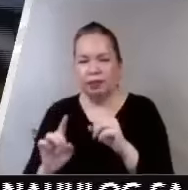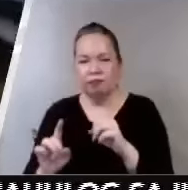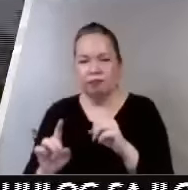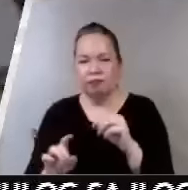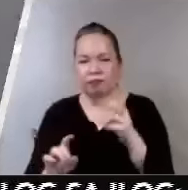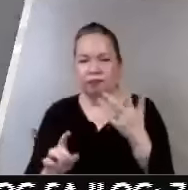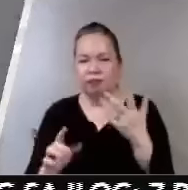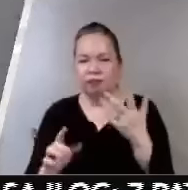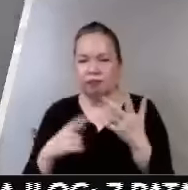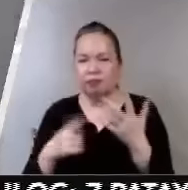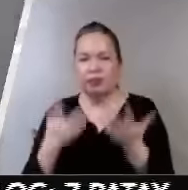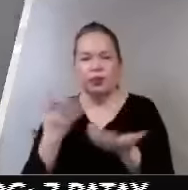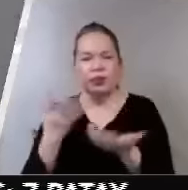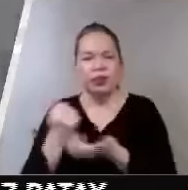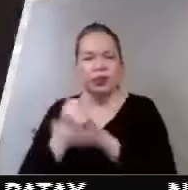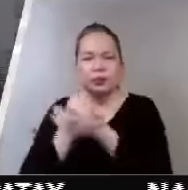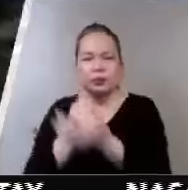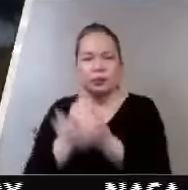sa klolo sa kanya.